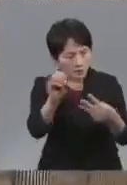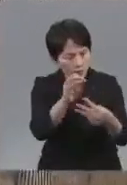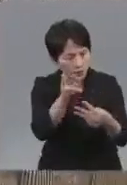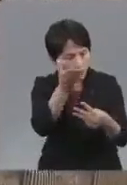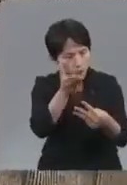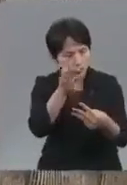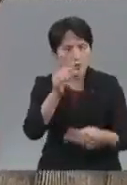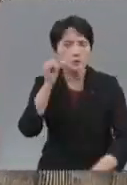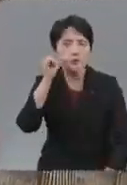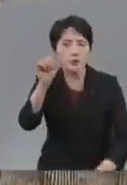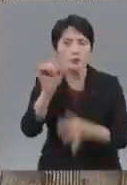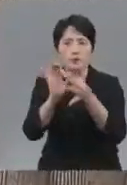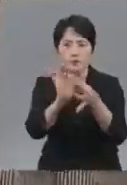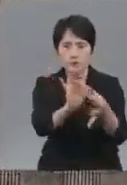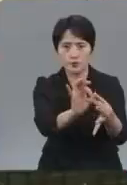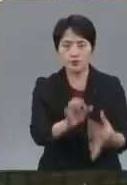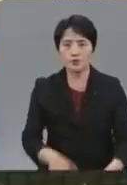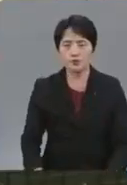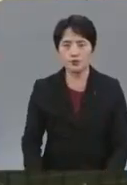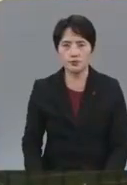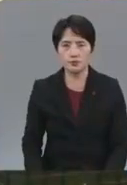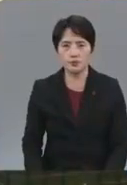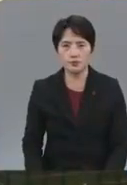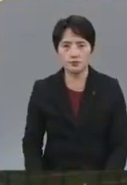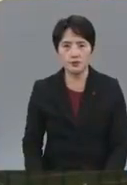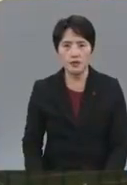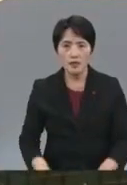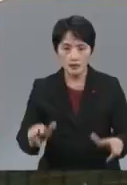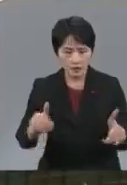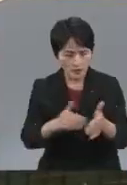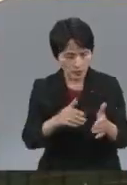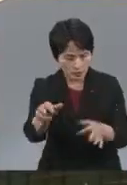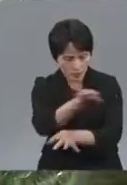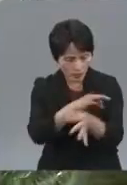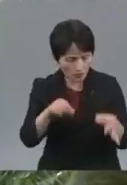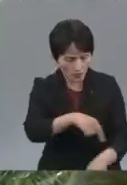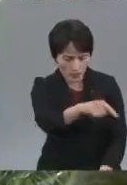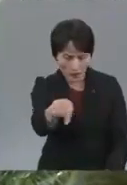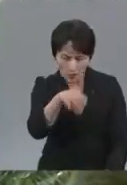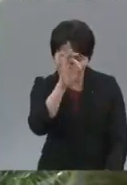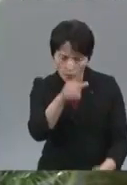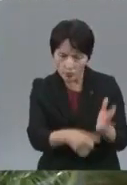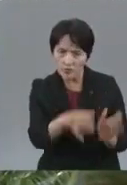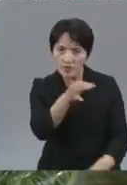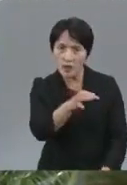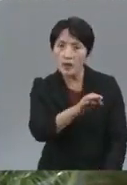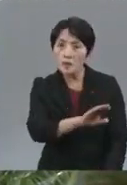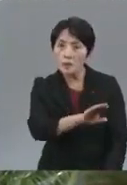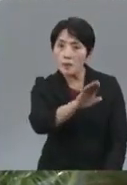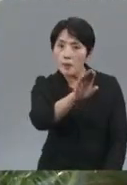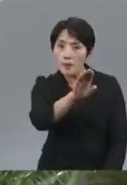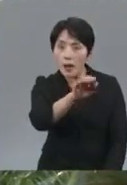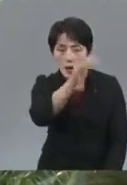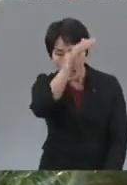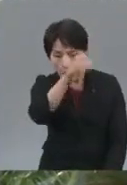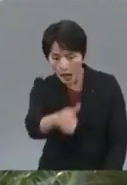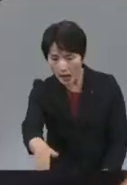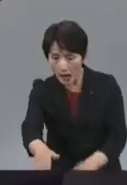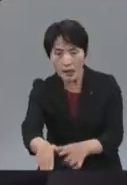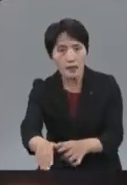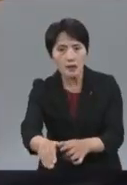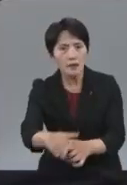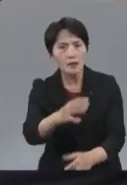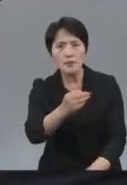инфляции Кроме того продолжается ро Долгов домой способствовать дальнейшему ослаблению